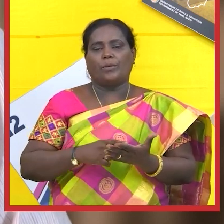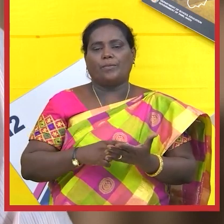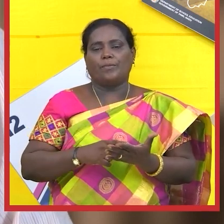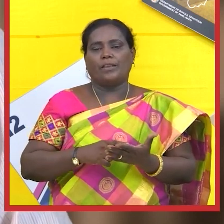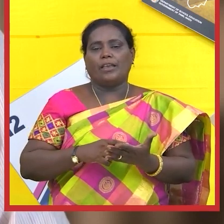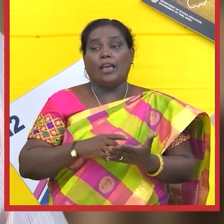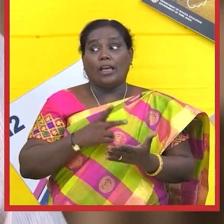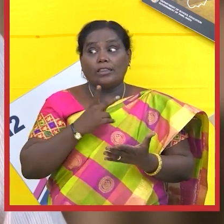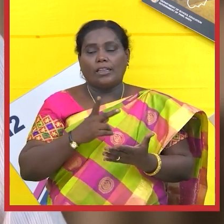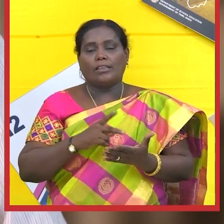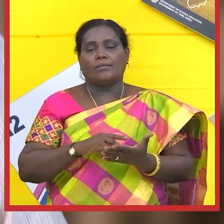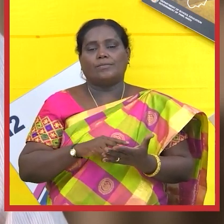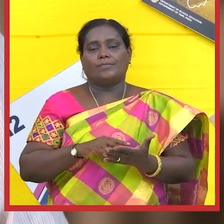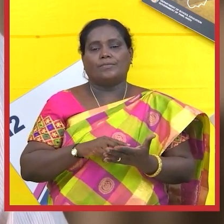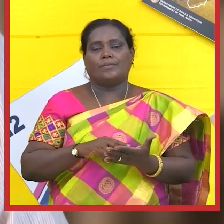அதிலே